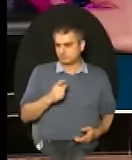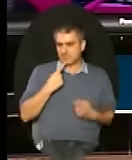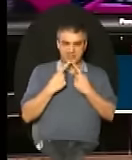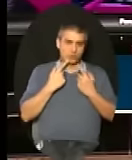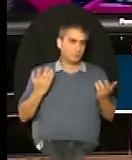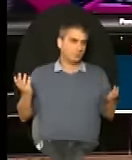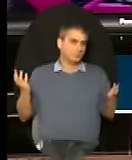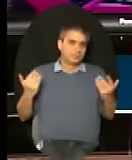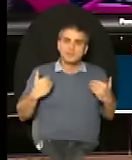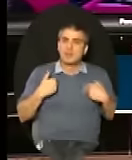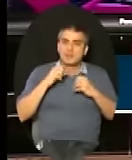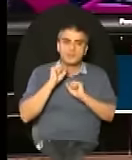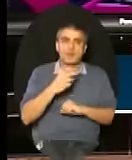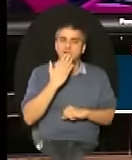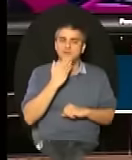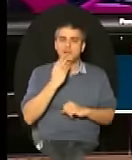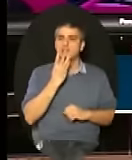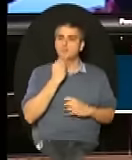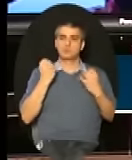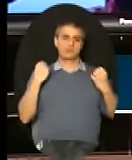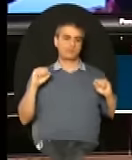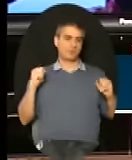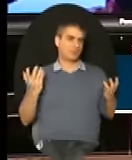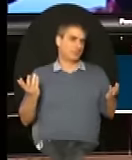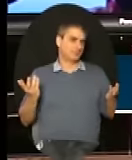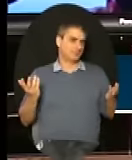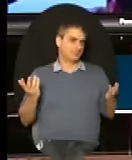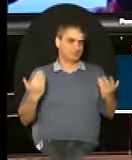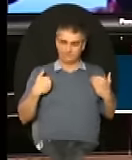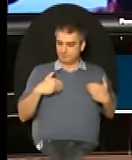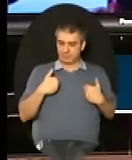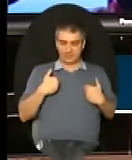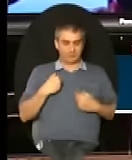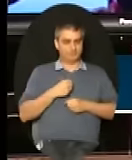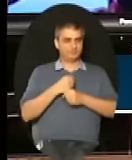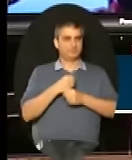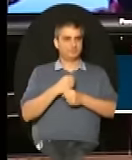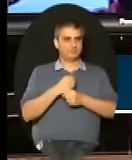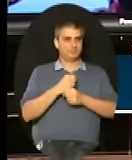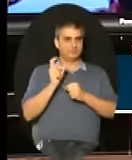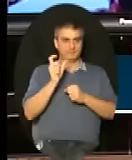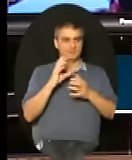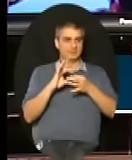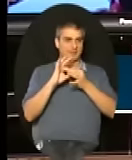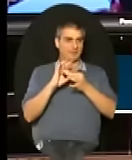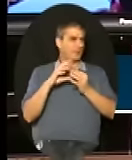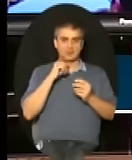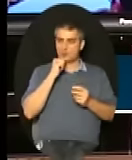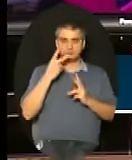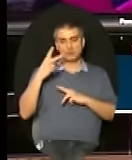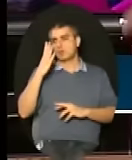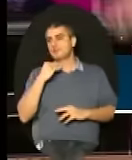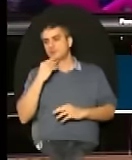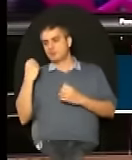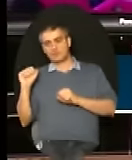דיון. אני בעד ישראל יהודית דמוקרטית. אנחנו מייצגים את המקף המחבר. אני לא רוצה אותה יותר